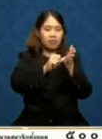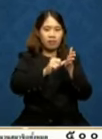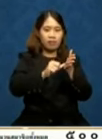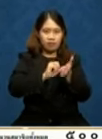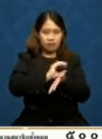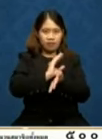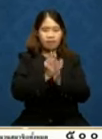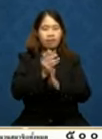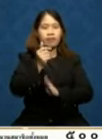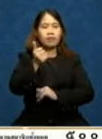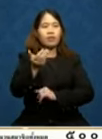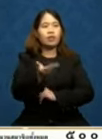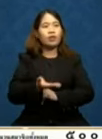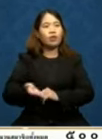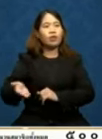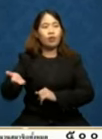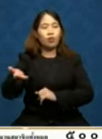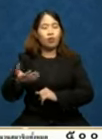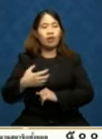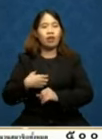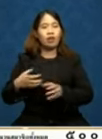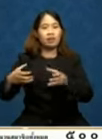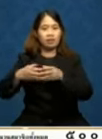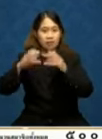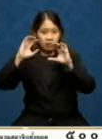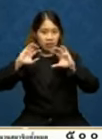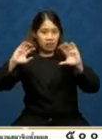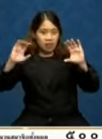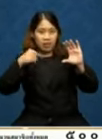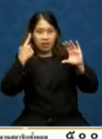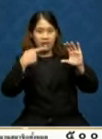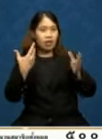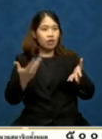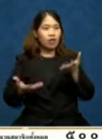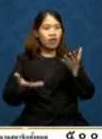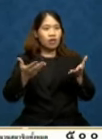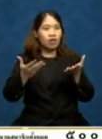ขอให้ฝั่งรัฐบาลหรือว่าฝ่ายไหนก็ตามครับอย่า